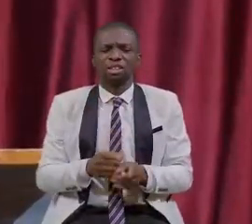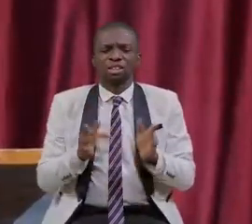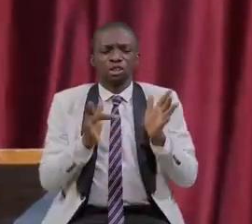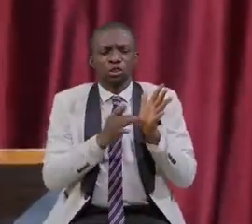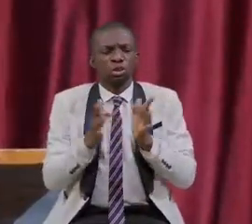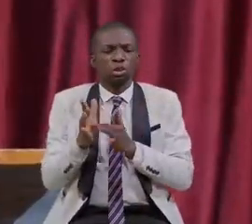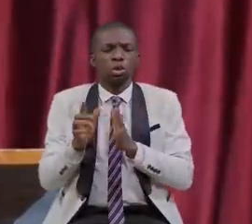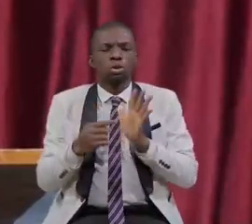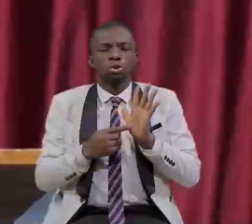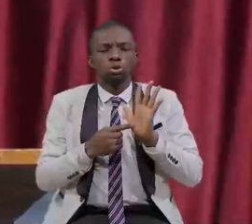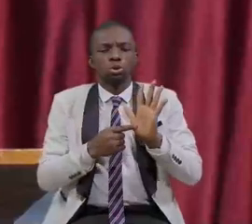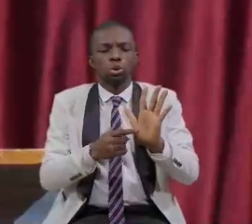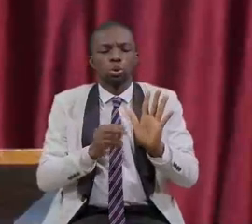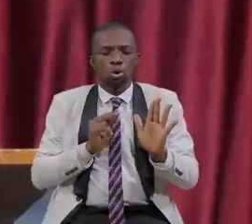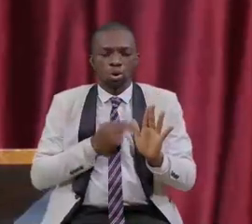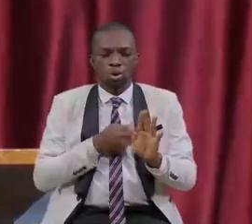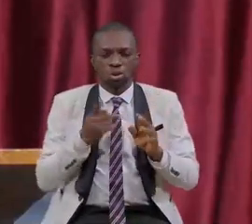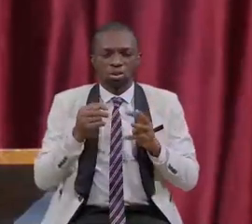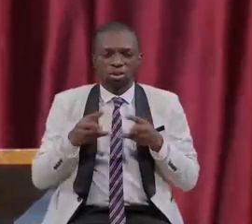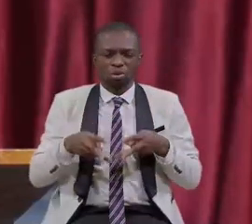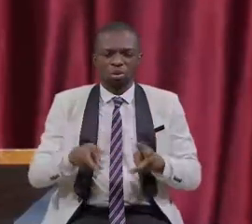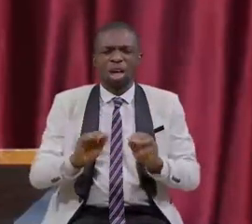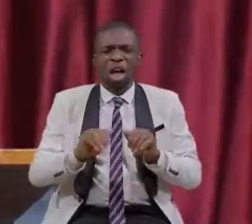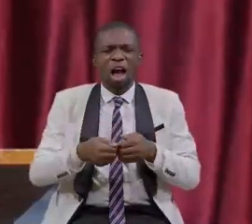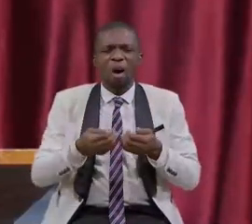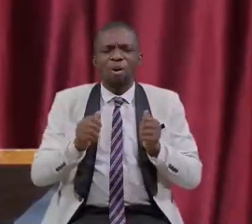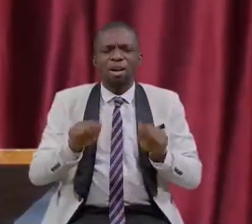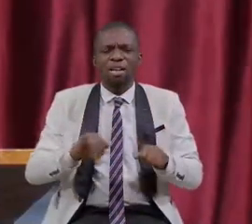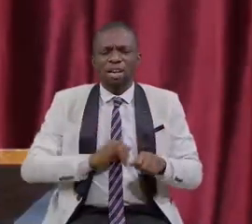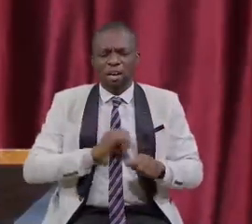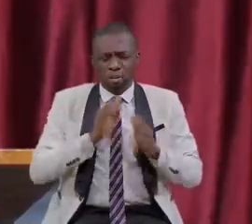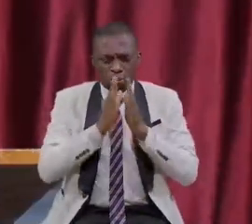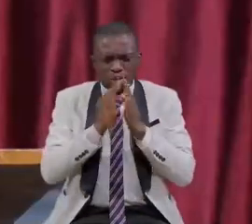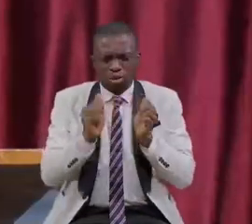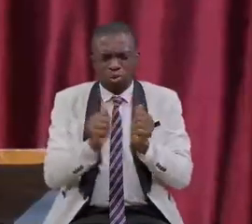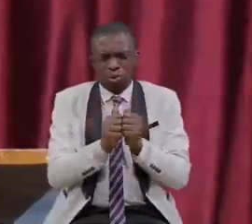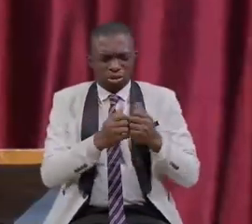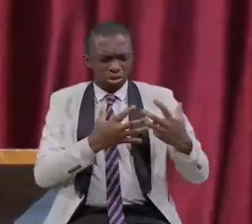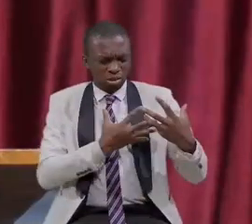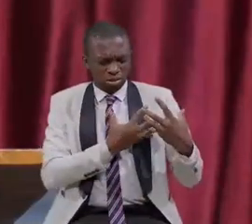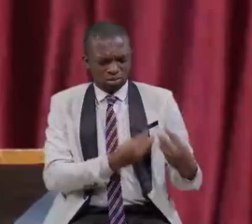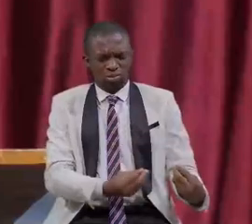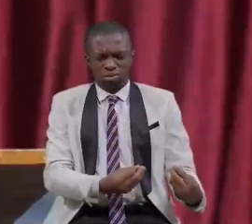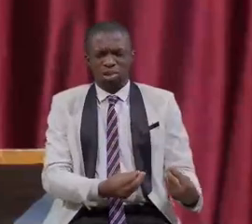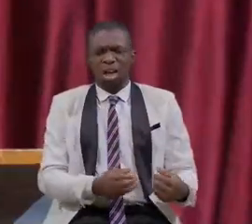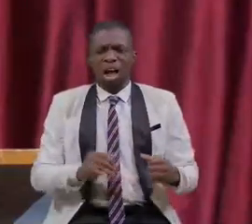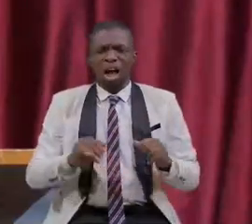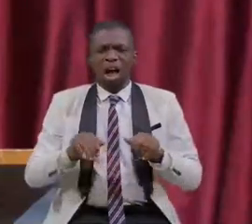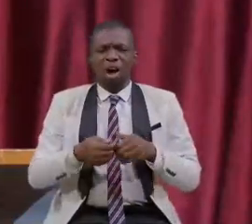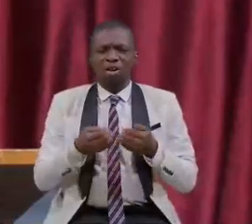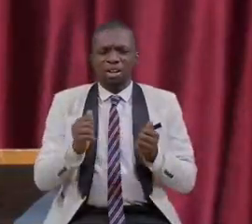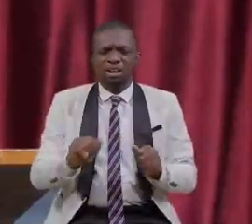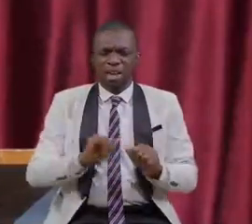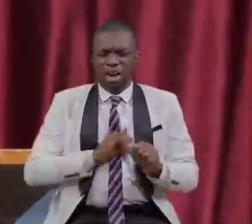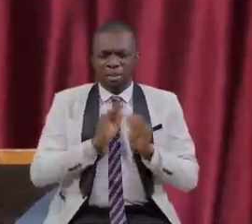voie. Comment puis-je prier avec confiance? Comment puis-je prier avec